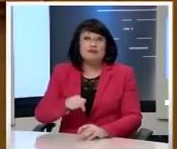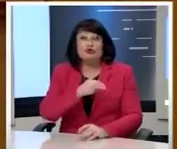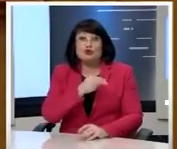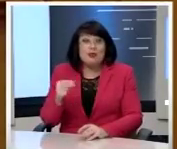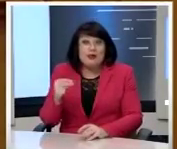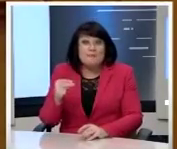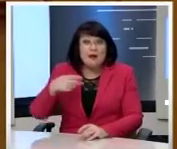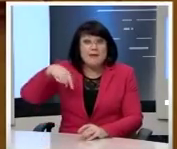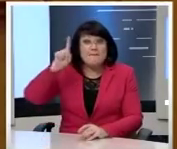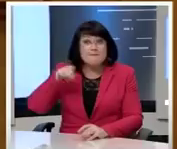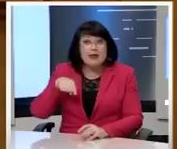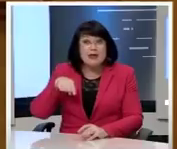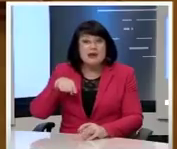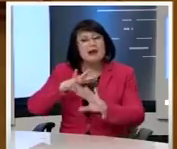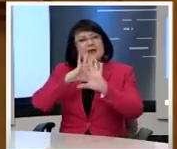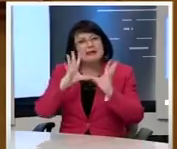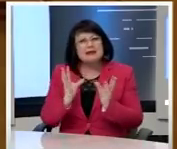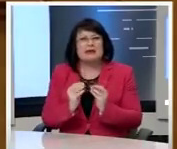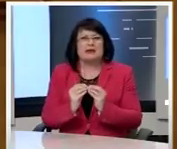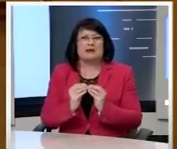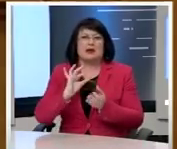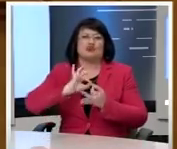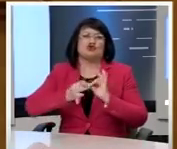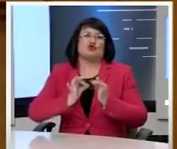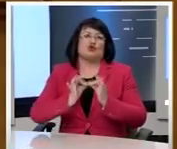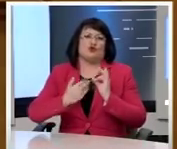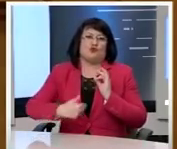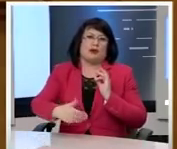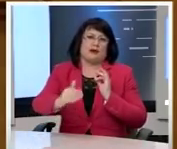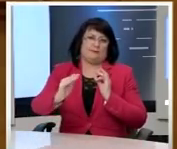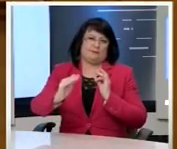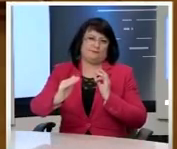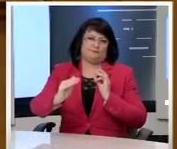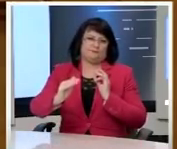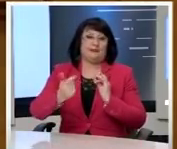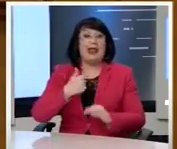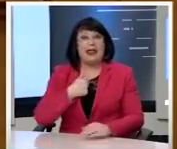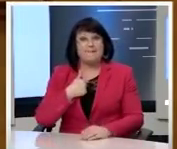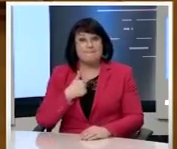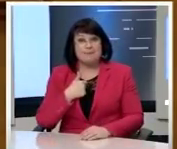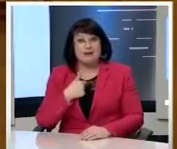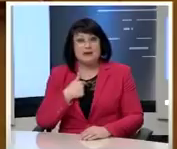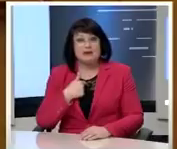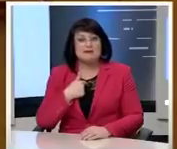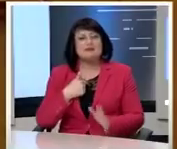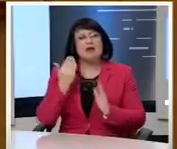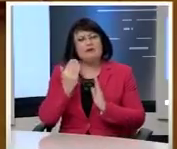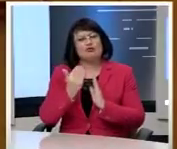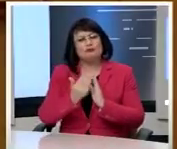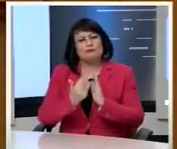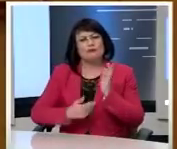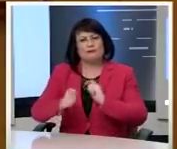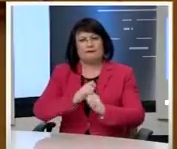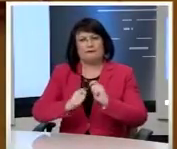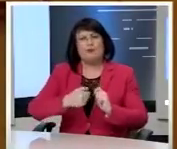της ημέρας, αλλά πιστεύω της ευρύτερης ιστορικής φάσης στην οποία μπαίνουμε. Εμείς λοιπόν δημιουργούμε προϋποθέσεις για